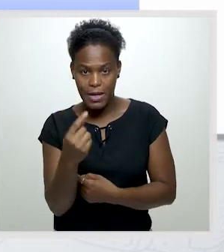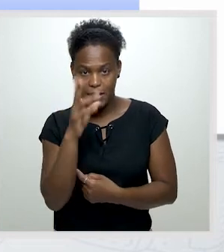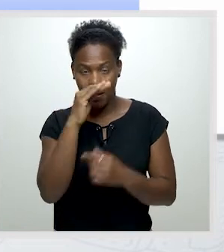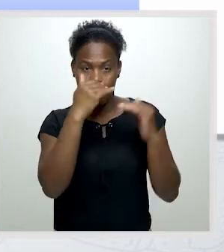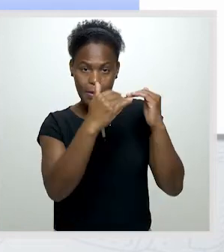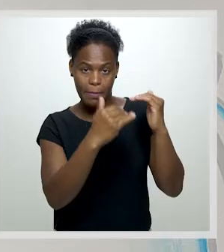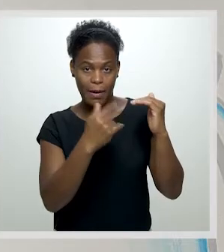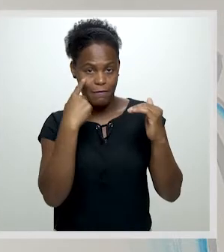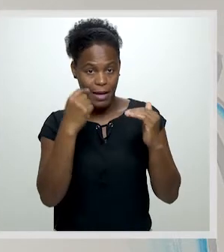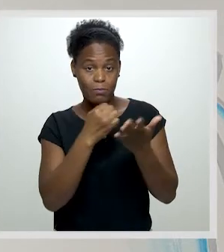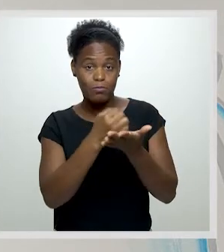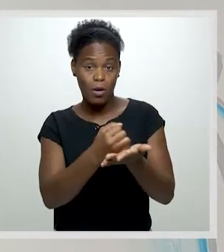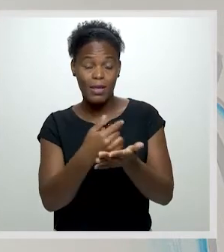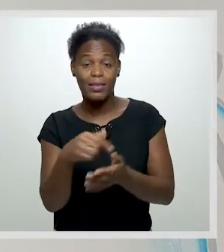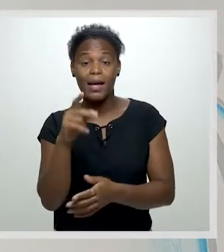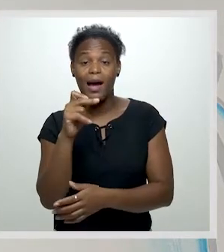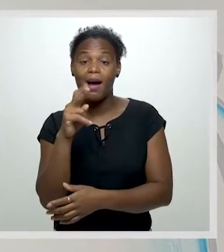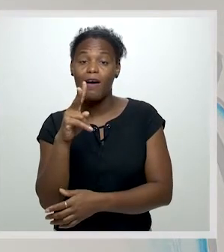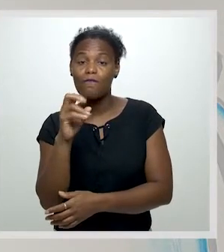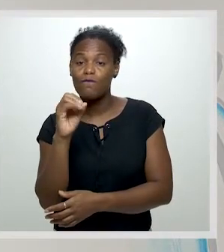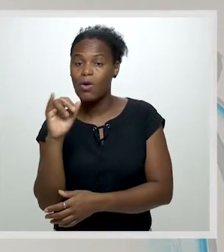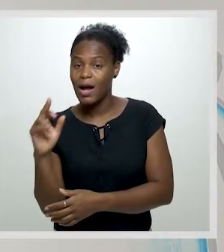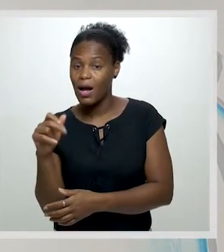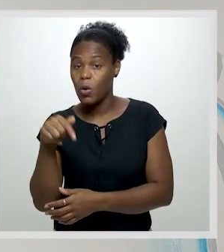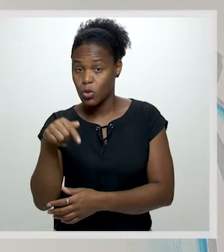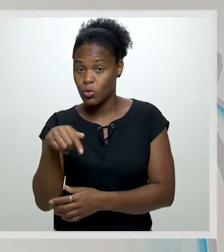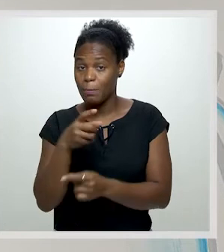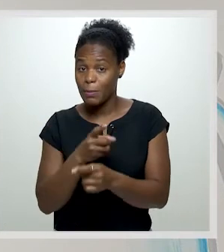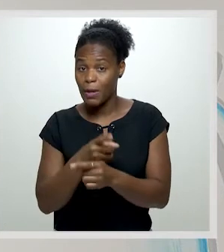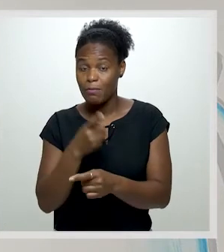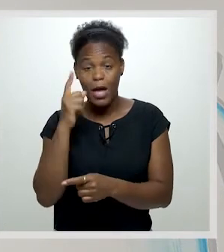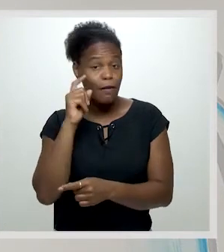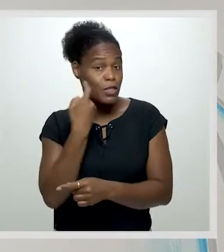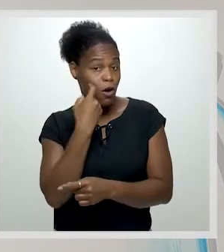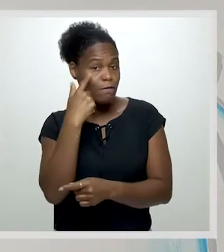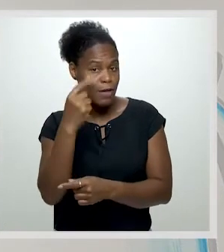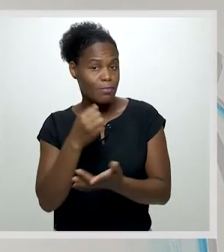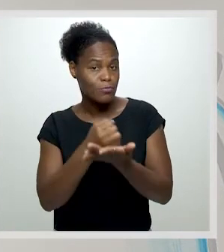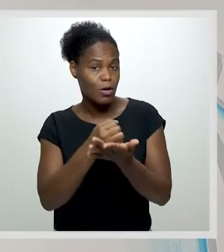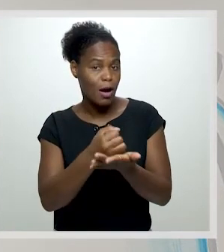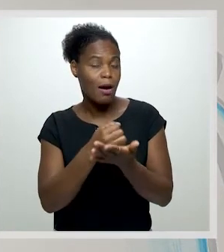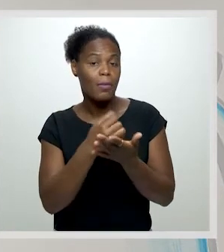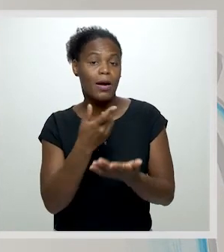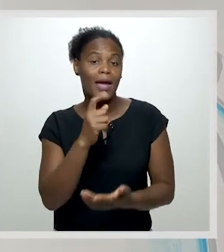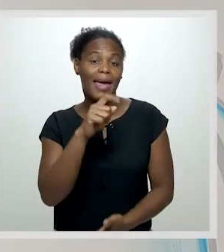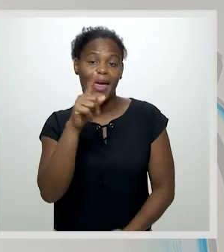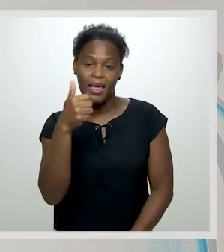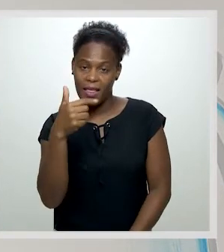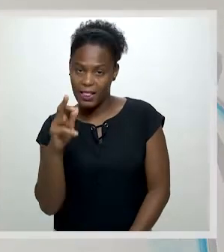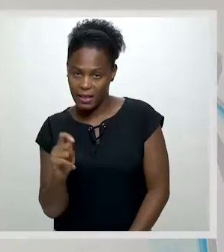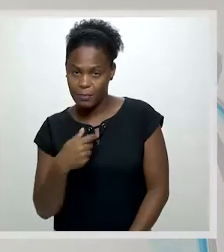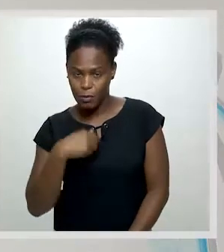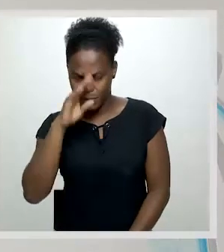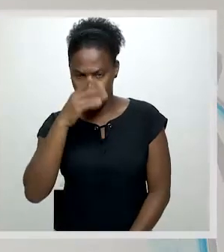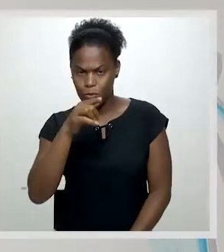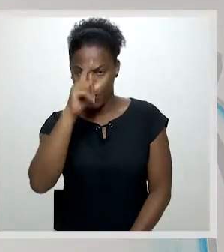l'auxiliaire avoir. Et aujourd'hui, la même chose, on fera la révision des verbes qui se conjuguent avec l'auxiliaire être, et je suis sûr que tu te rappelles de